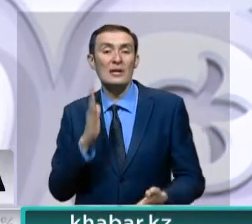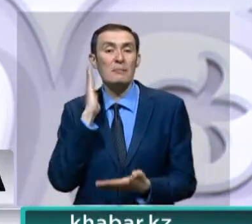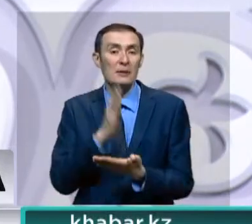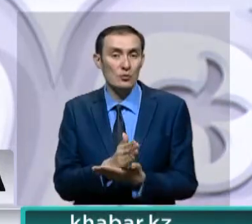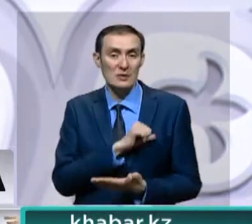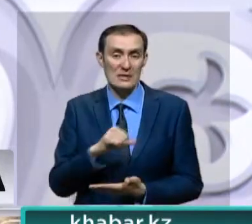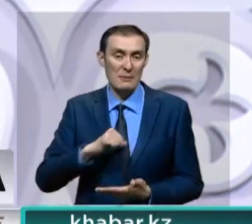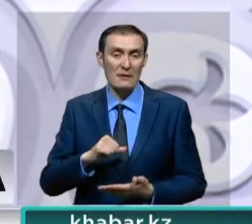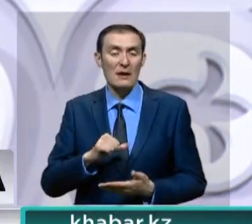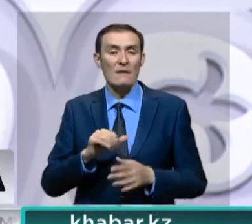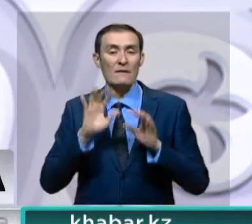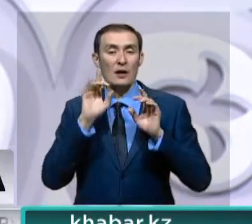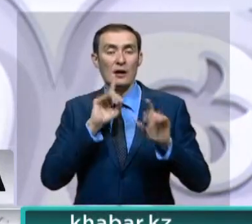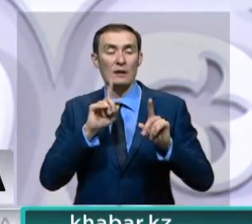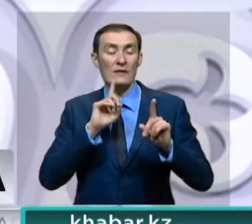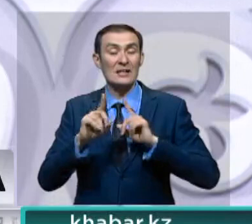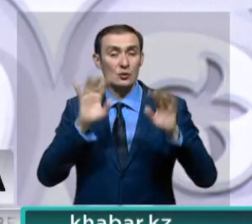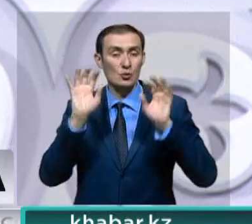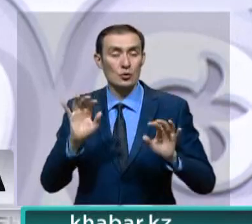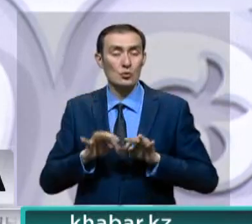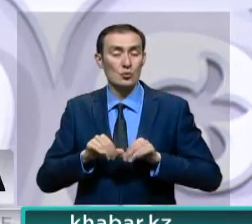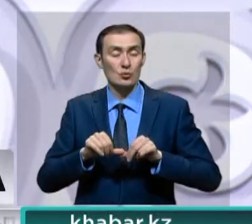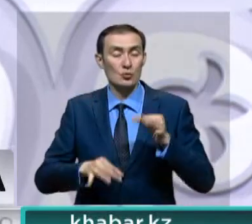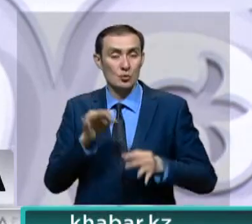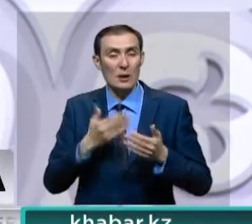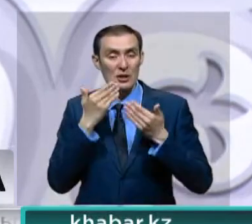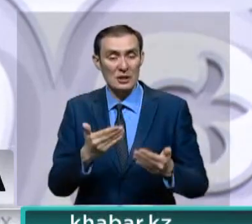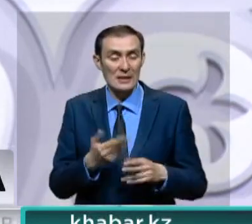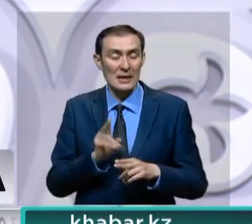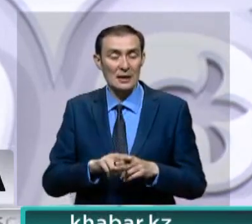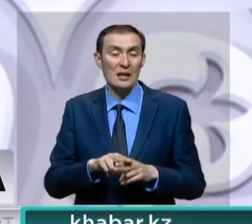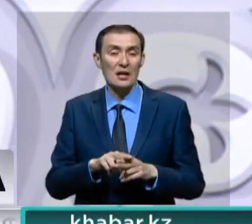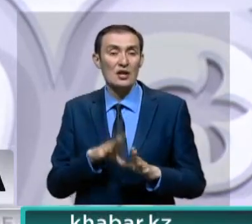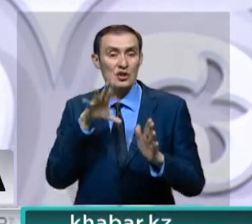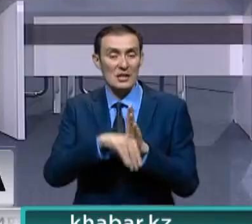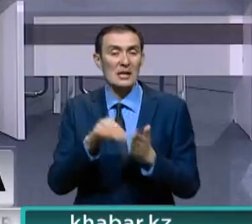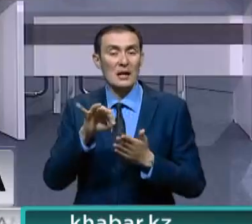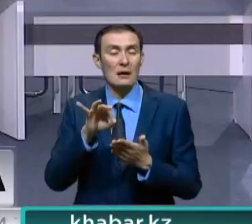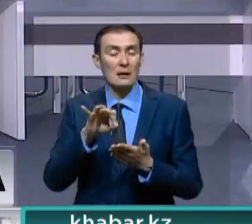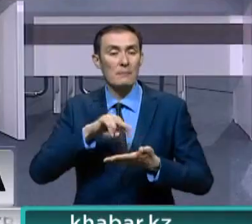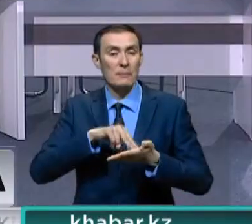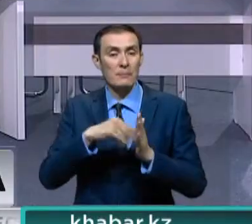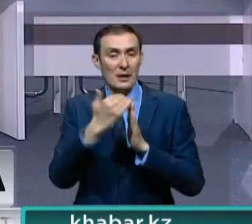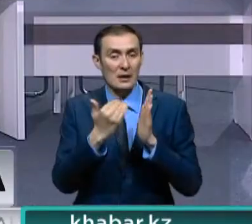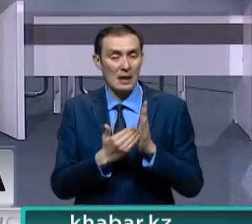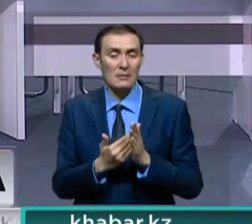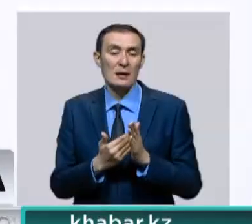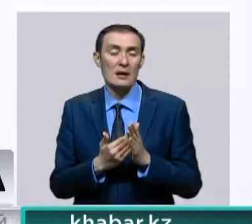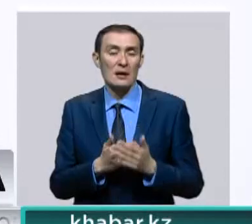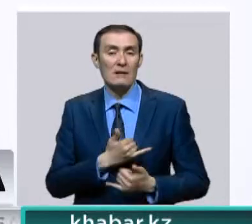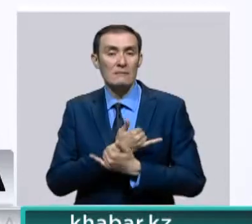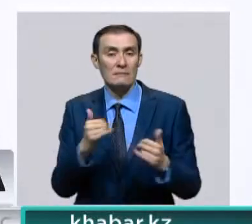обратиться непосредственно в Конституционный суд. Данное нововведение следует рассматривать как составную часть концепции слышащего государства.